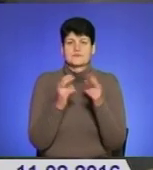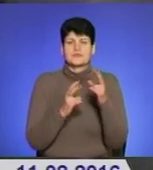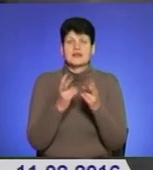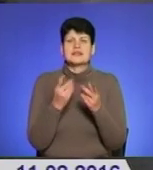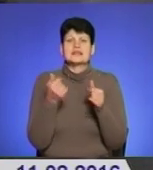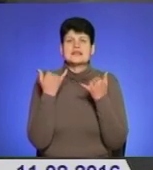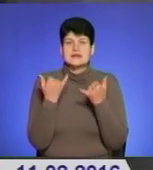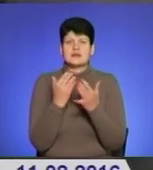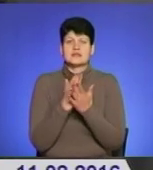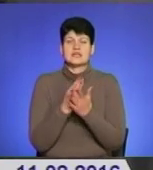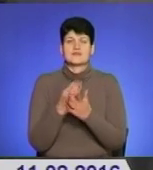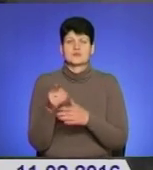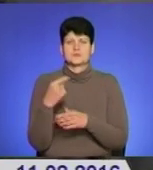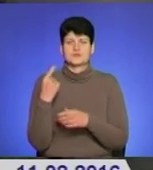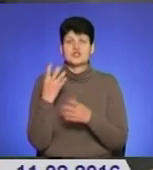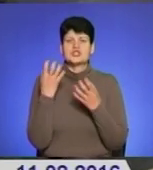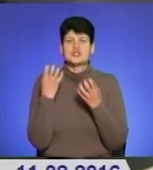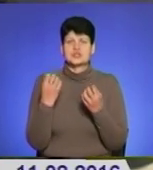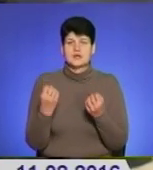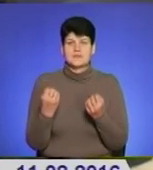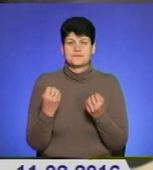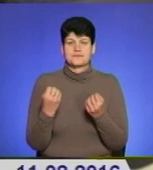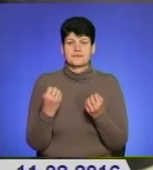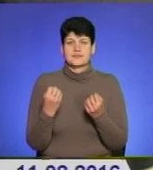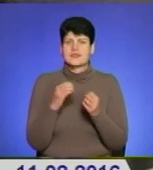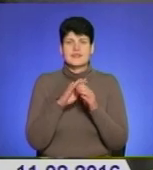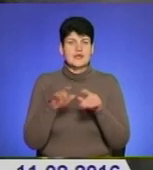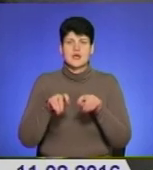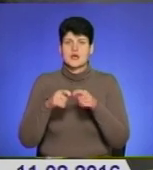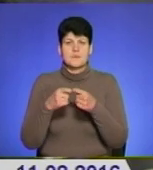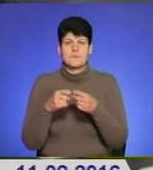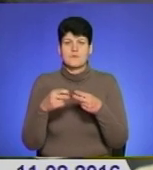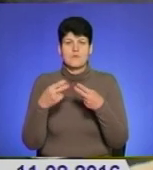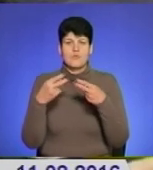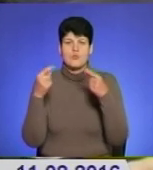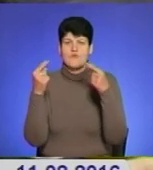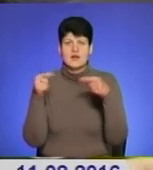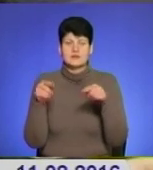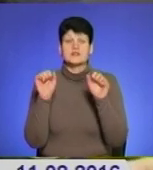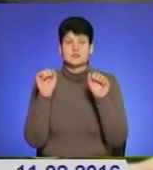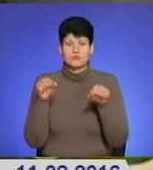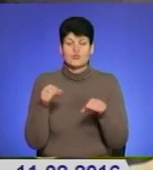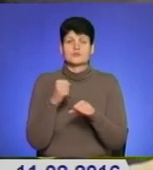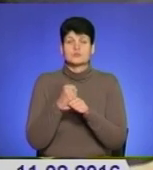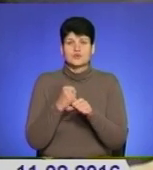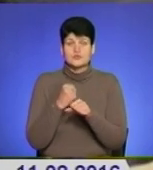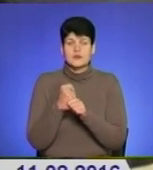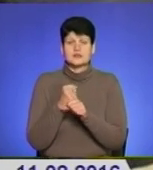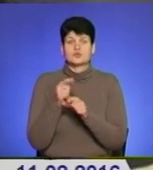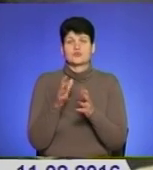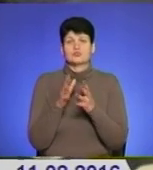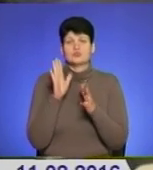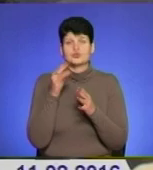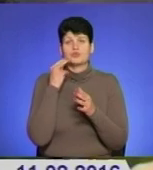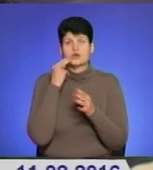нас є зараз в області, ще не розвалені, не розкрадені, і вони ще можуть функціонувати, то відповідно набагато краще